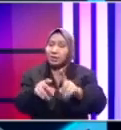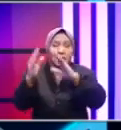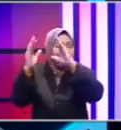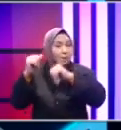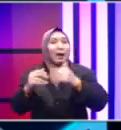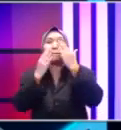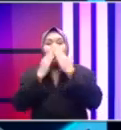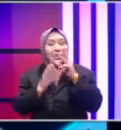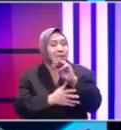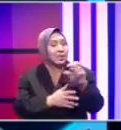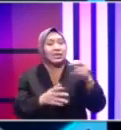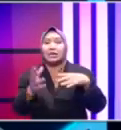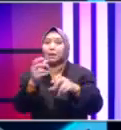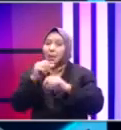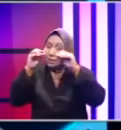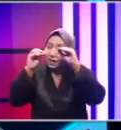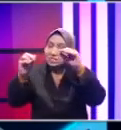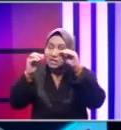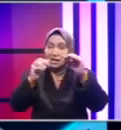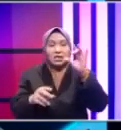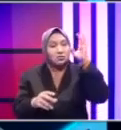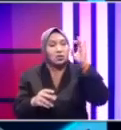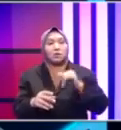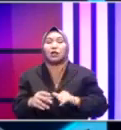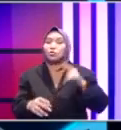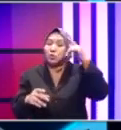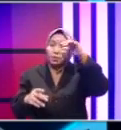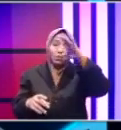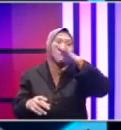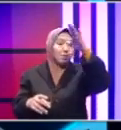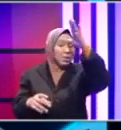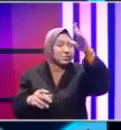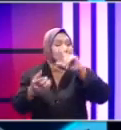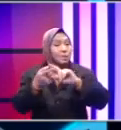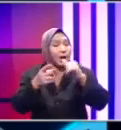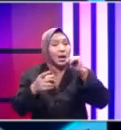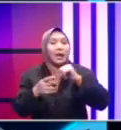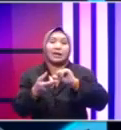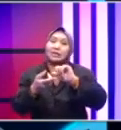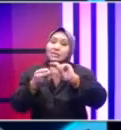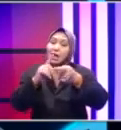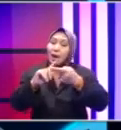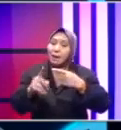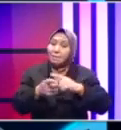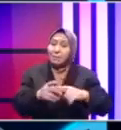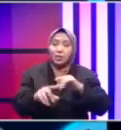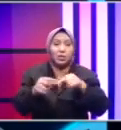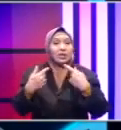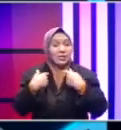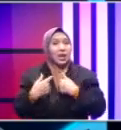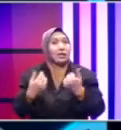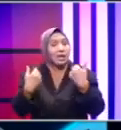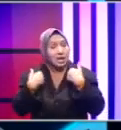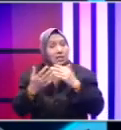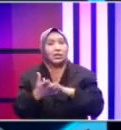amin Alhamdulillah kita dapat mengajarkannya seolah ditonton polyboa Yayasan Al Quran dikasih Allah subhanahuwata'ala kita berbagi dua